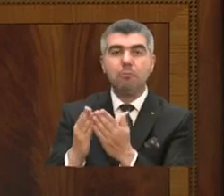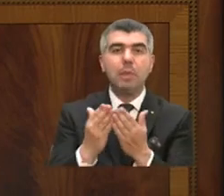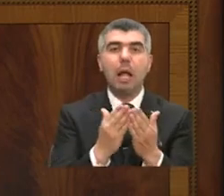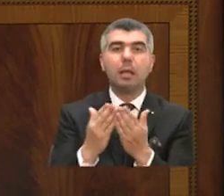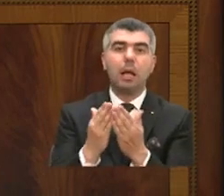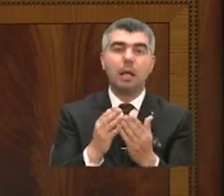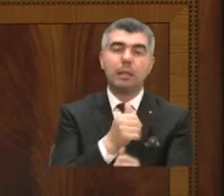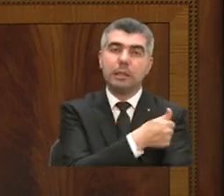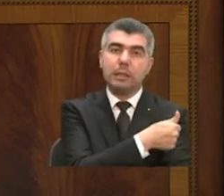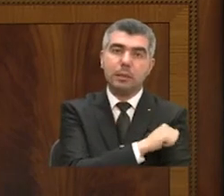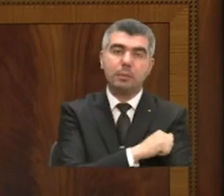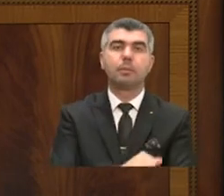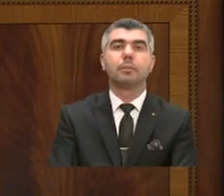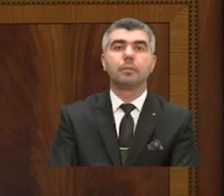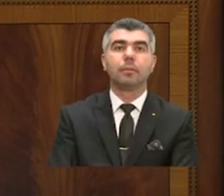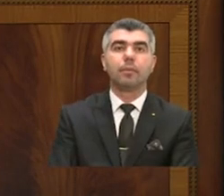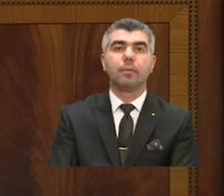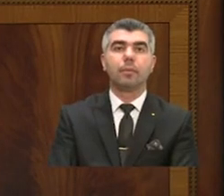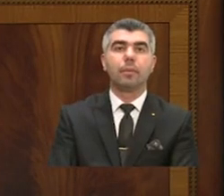التمريض. وبذلك